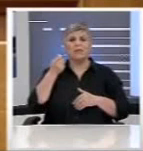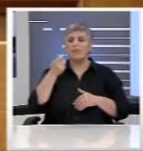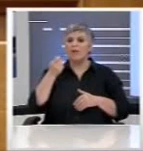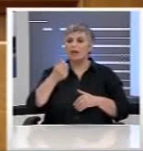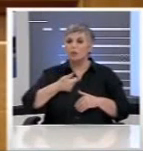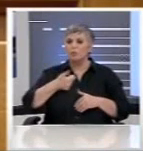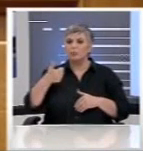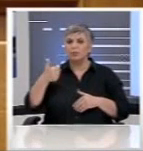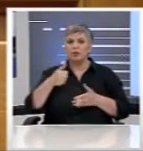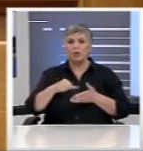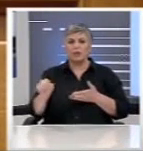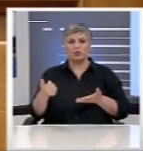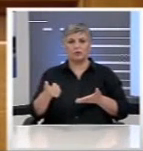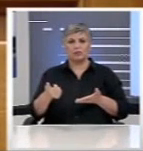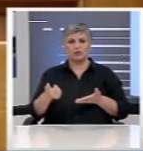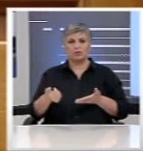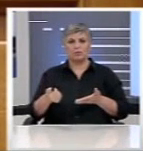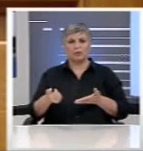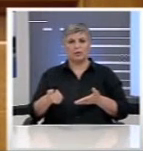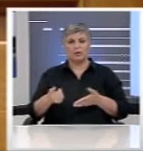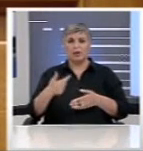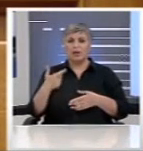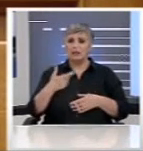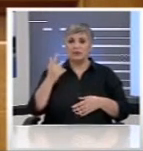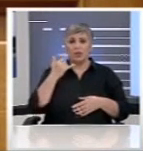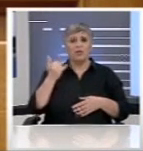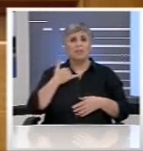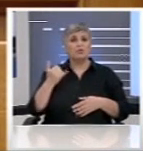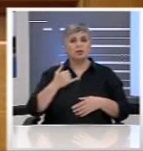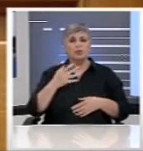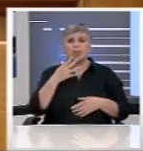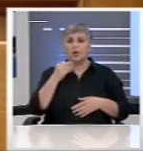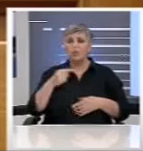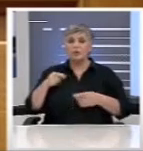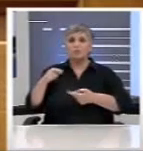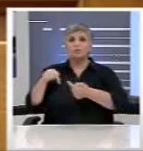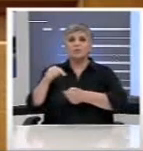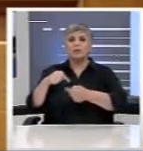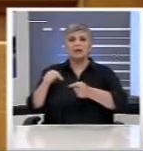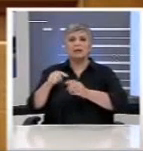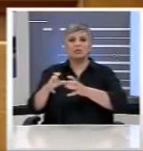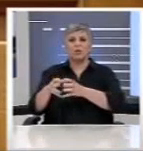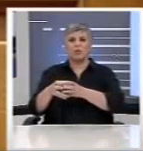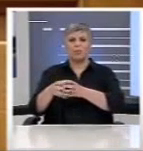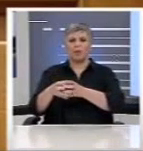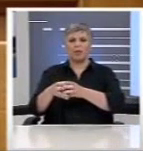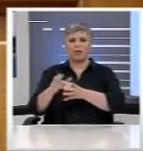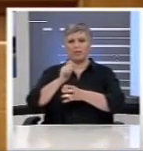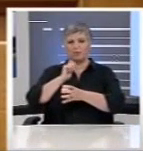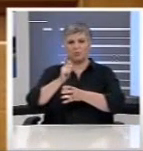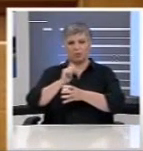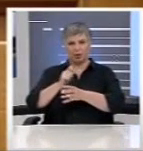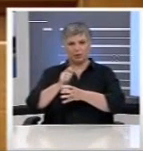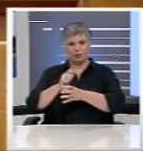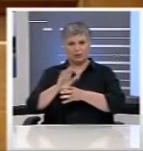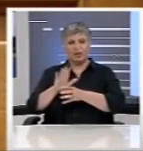διότι το κόμμα σας, παράταξή σας, ουδέποτε είχε αναδείξει το